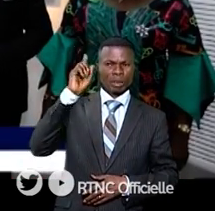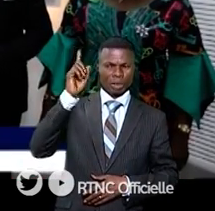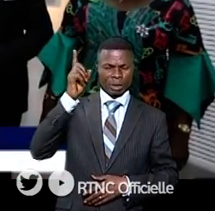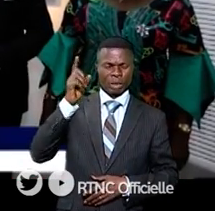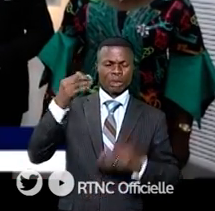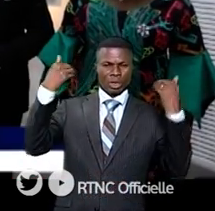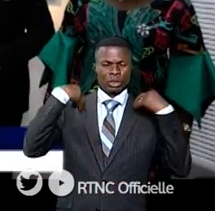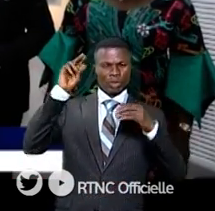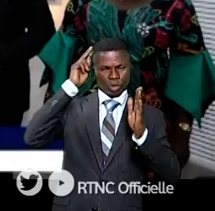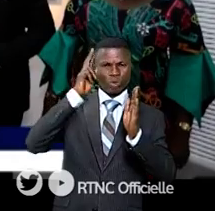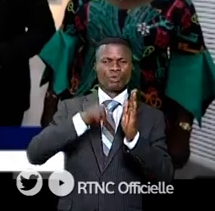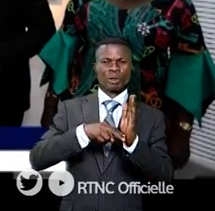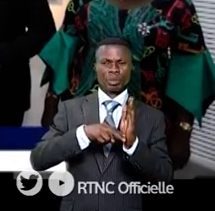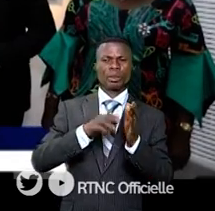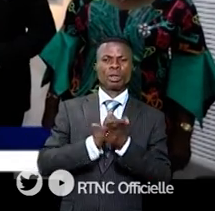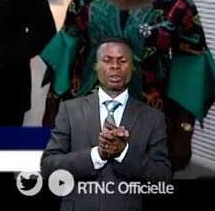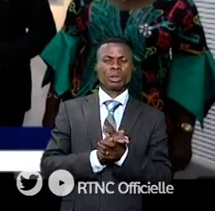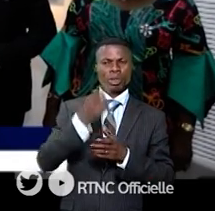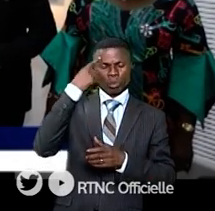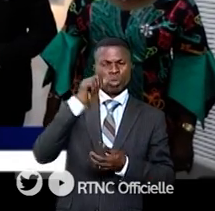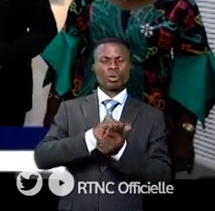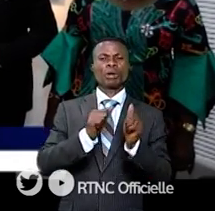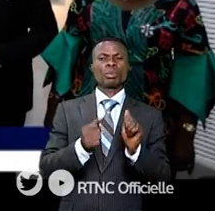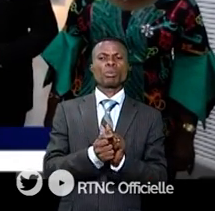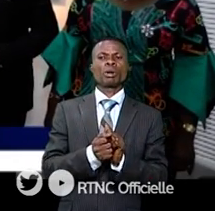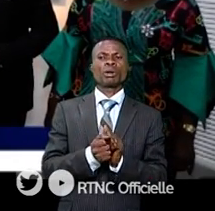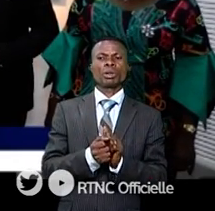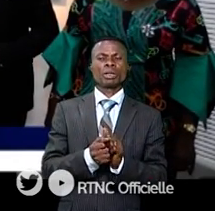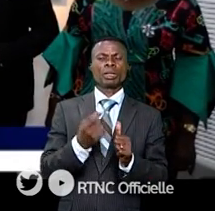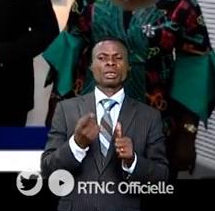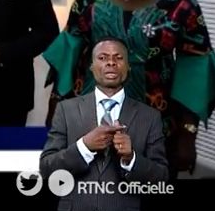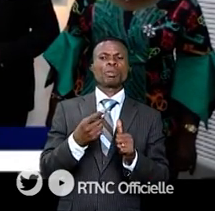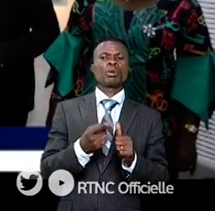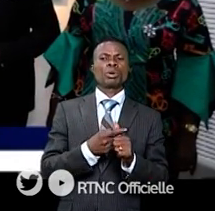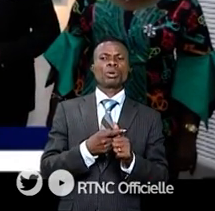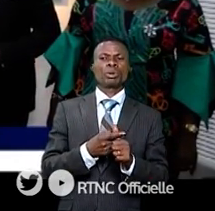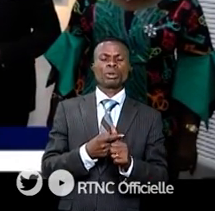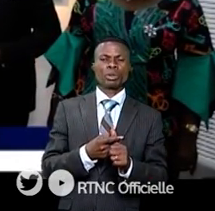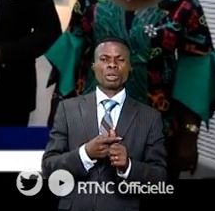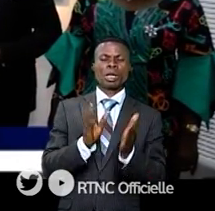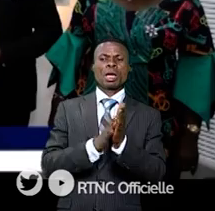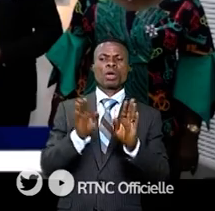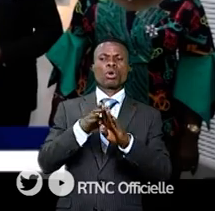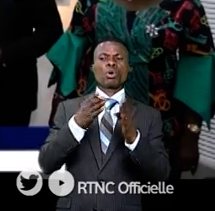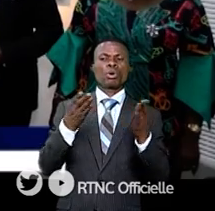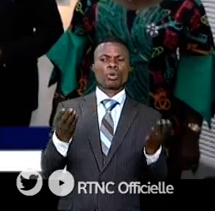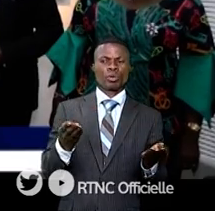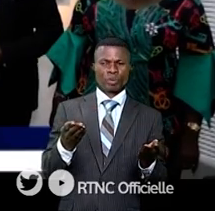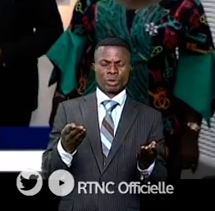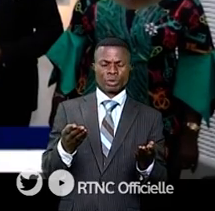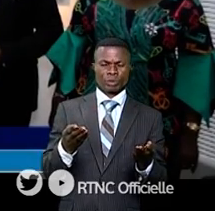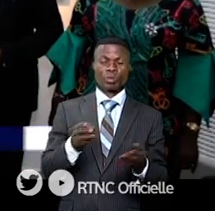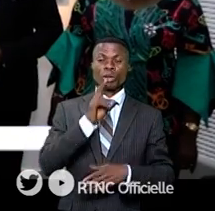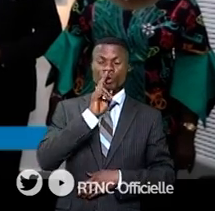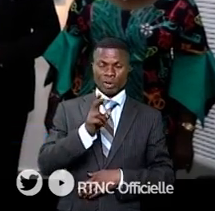chef du gouvernement, autour notamment de la rentrée scolaire qui est